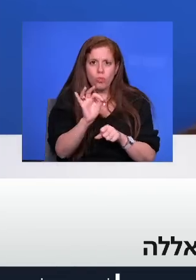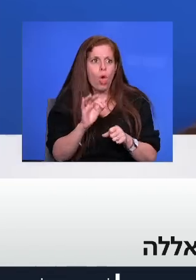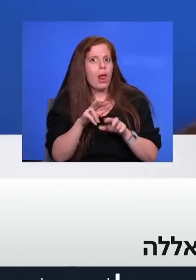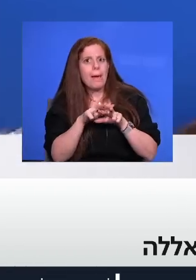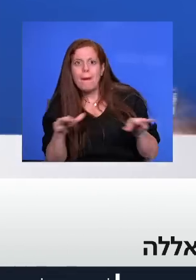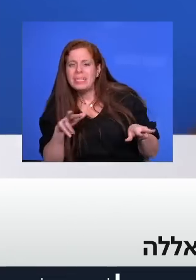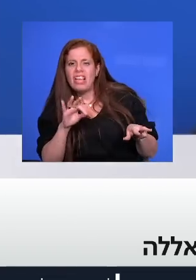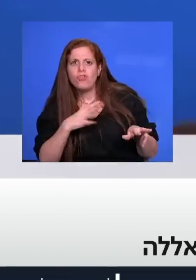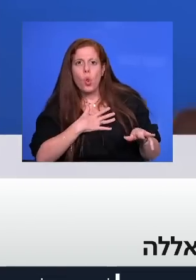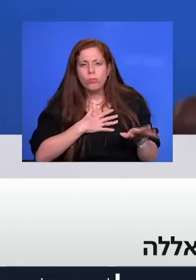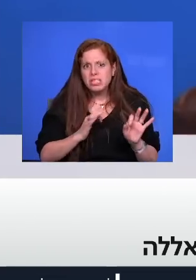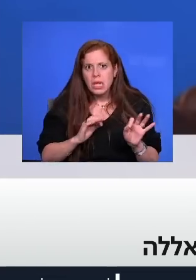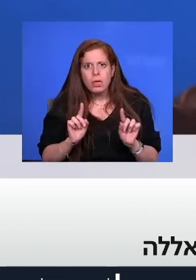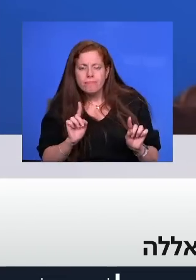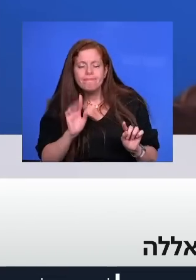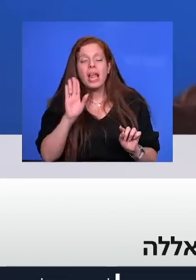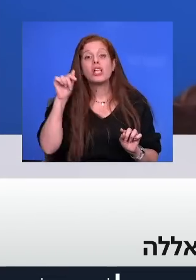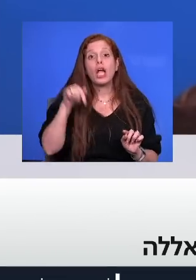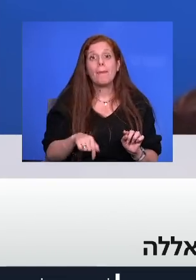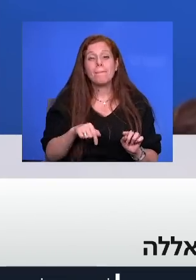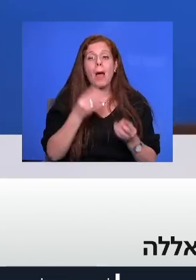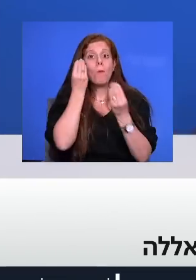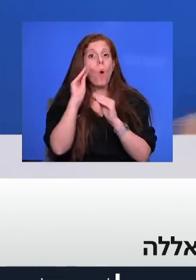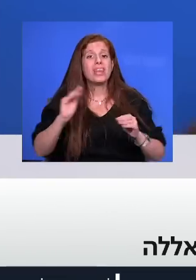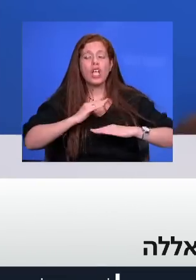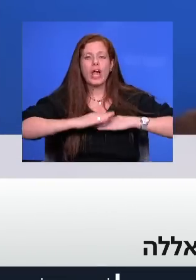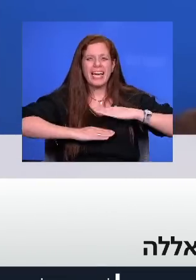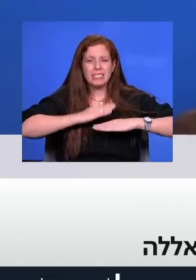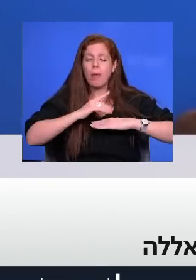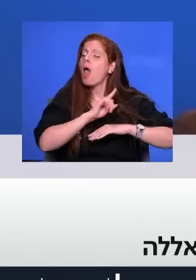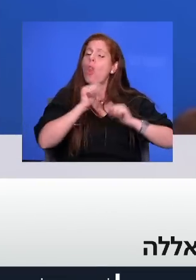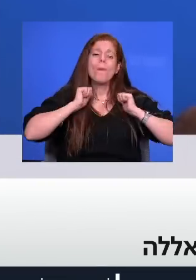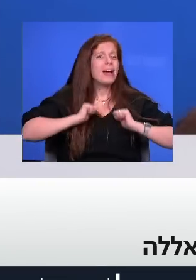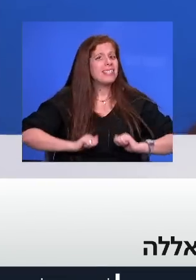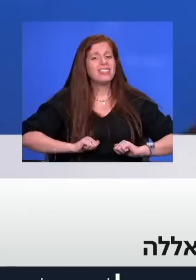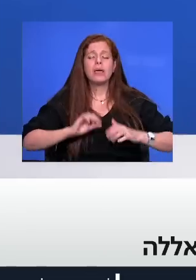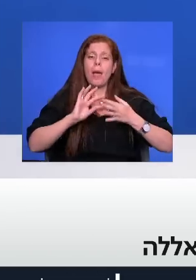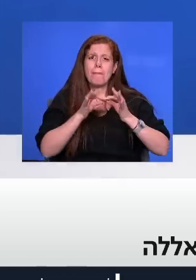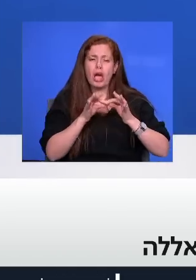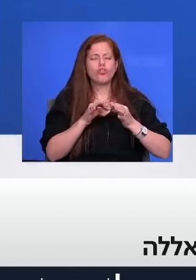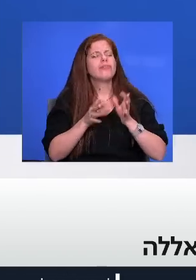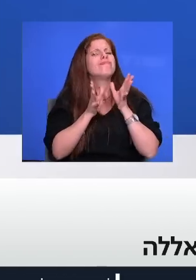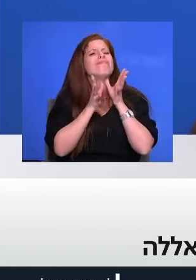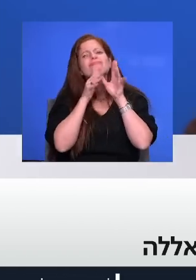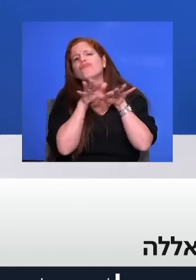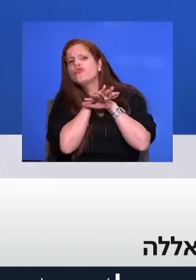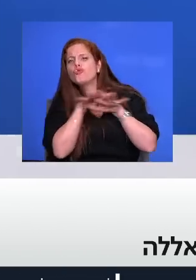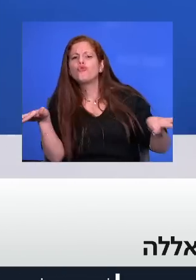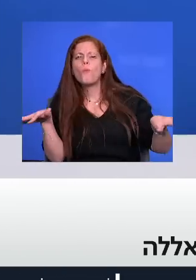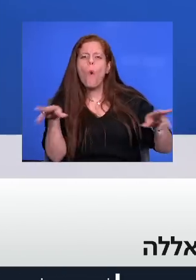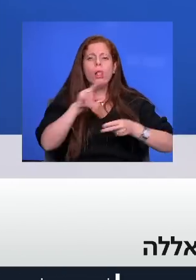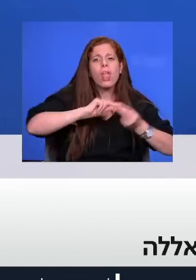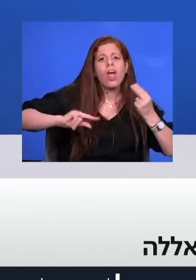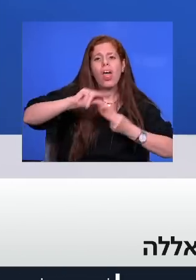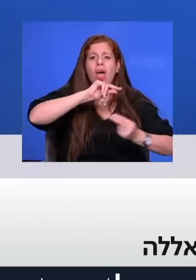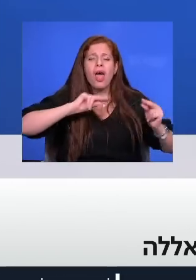הרפואי. אלא שגם הפעם ההודעה של חיזבאללה לא מרגיעה את הרשתות החברתיות. גל שמועות נרחב ברשתות החברתיות